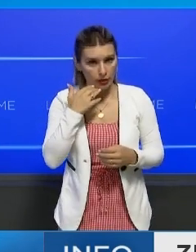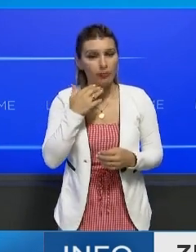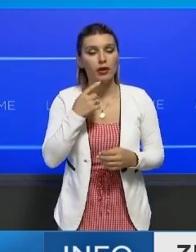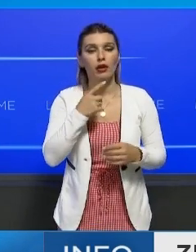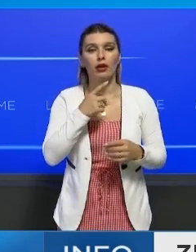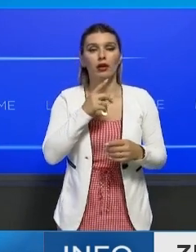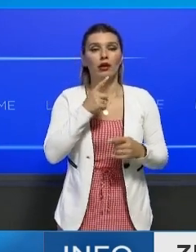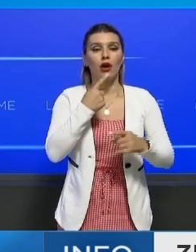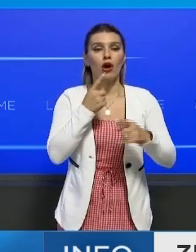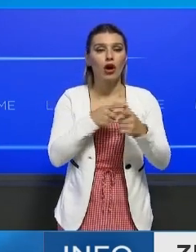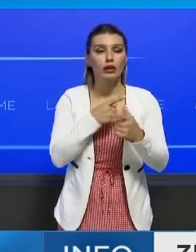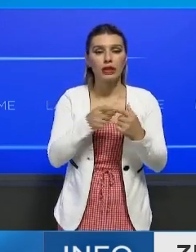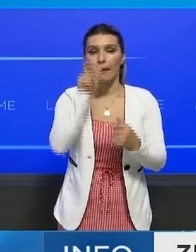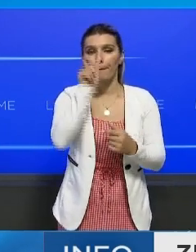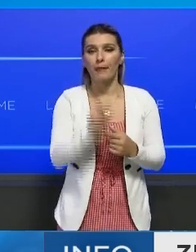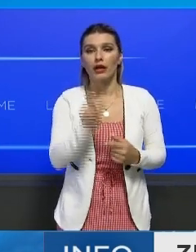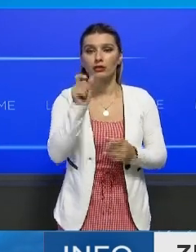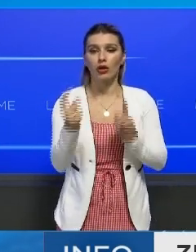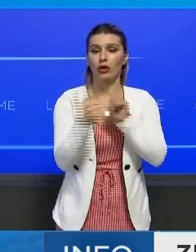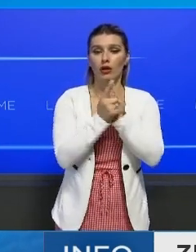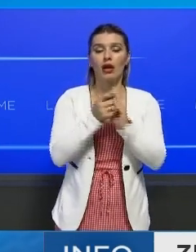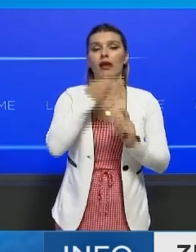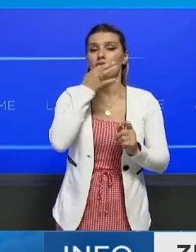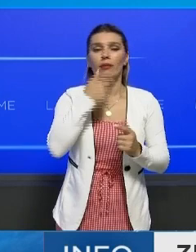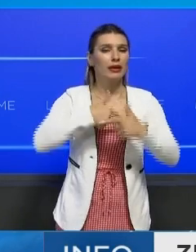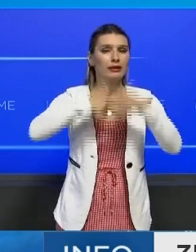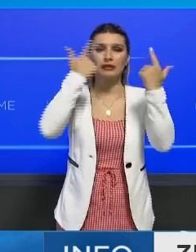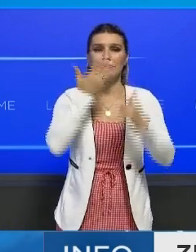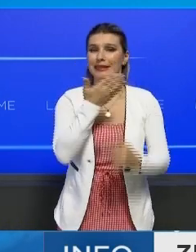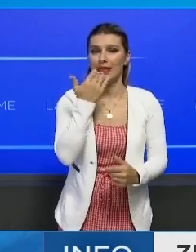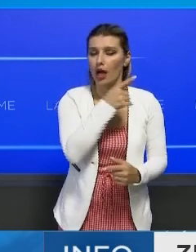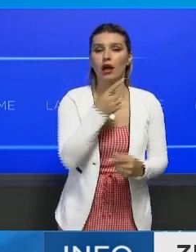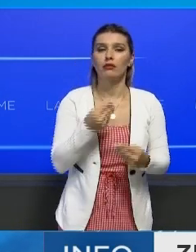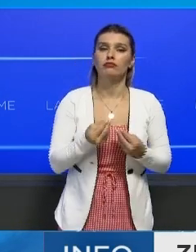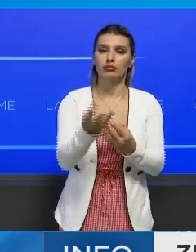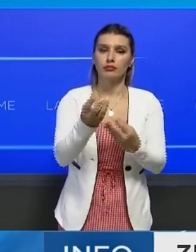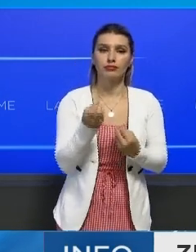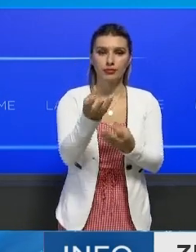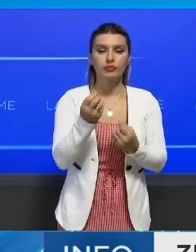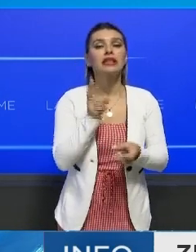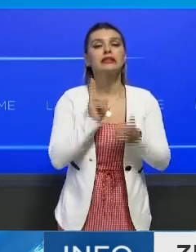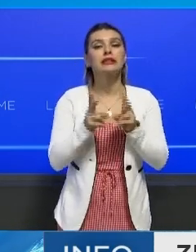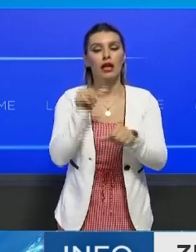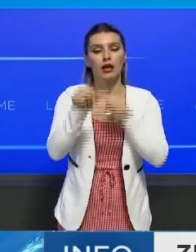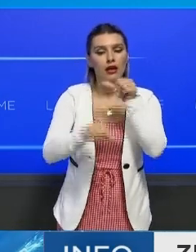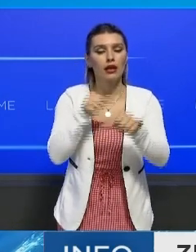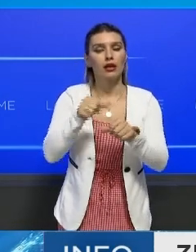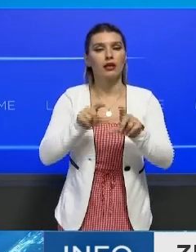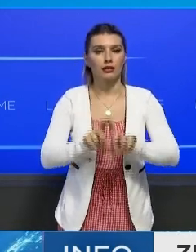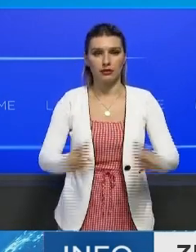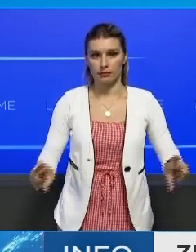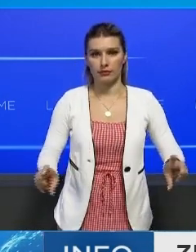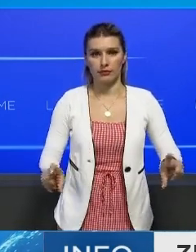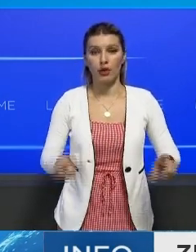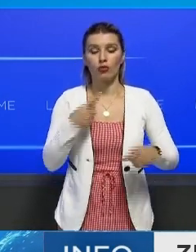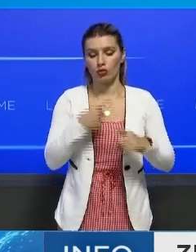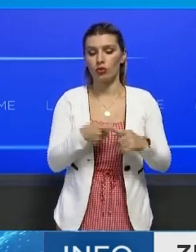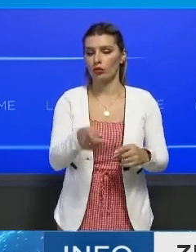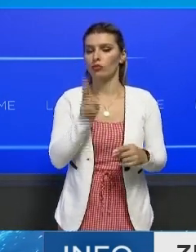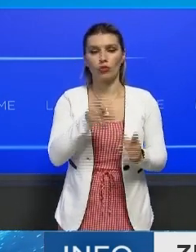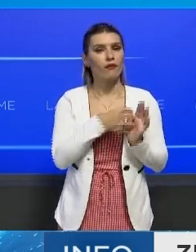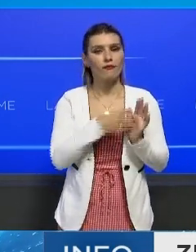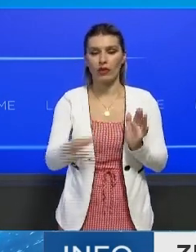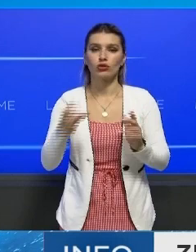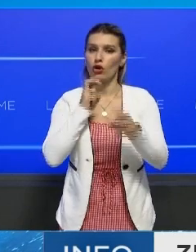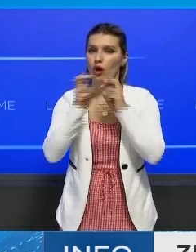edhe individualisht për ndonjë sqarim shtesë që ata mund të kenë kërkuar dhe natyrisht do të vazhdojmë këtë komunikim